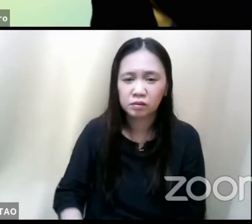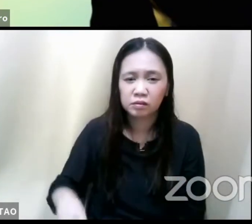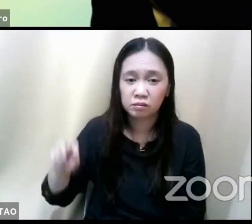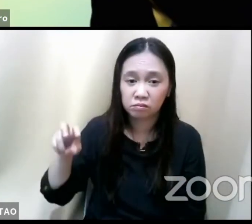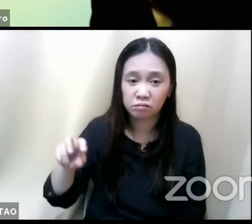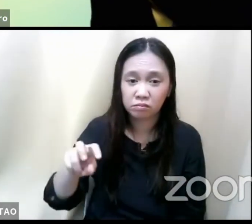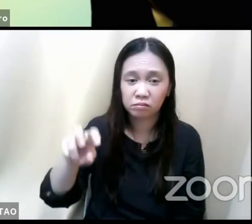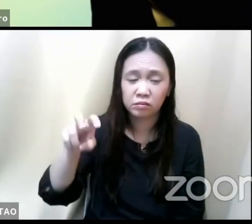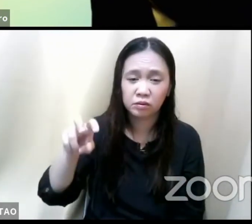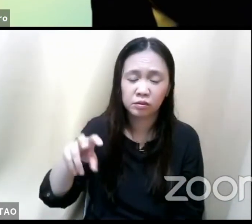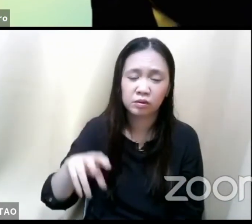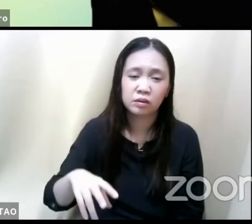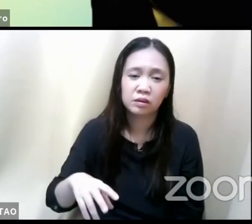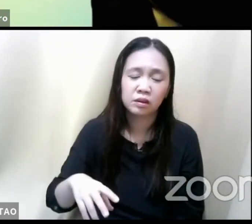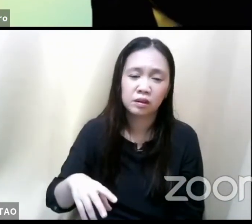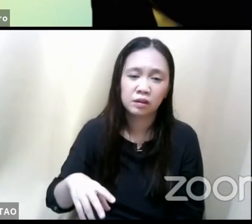mga